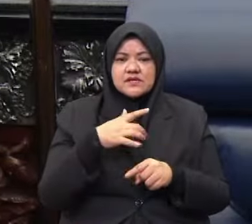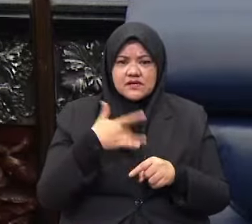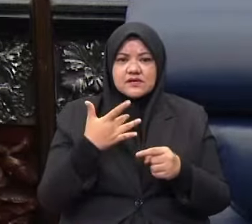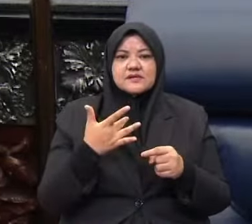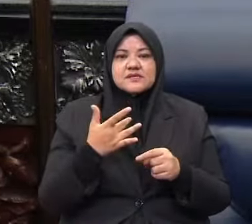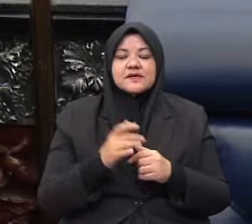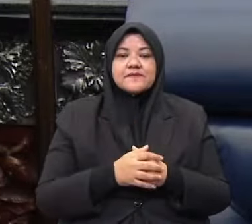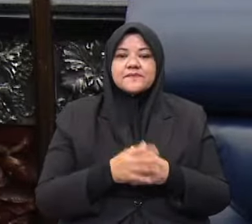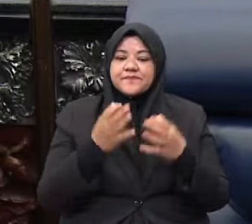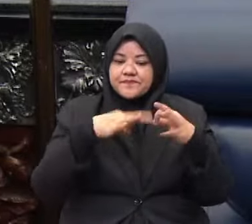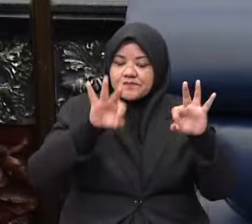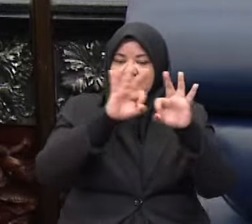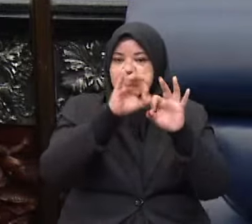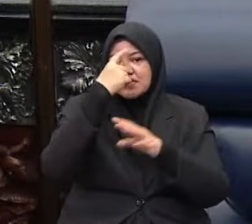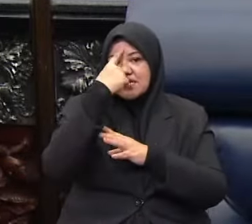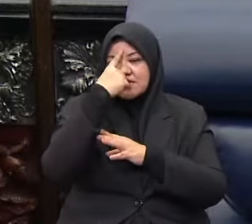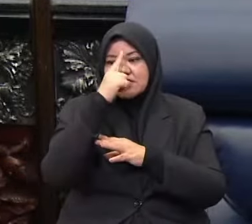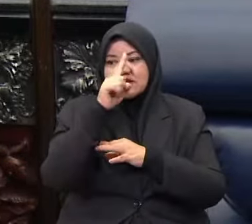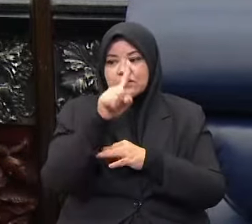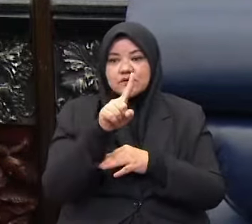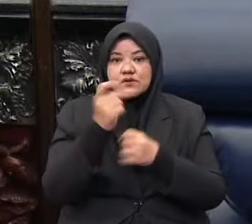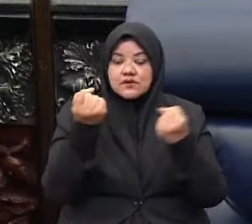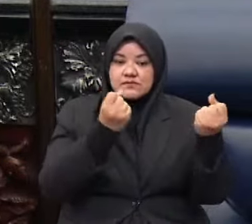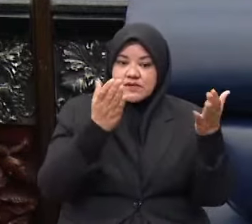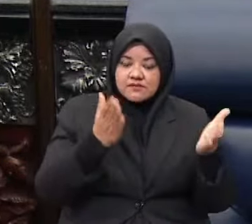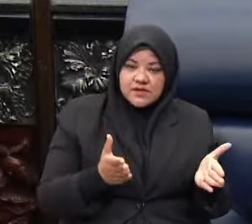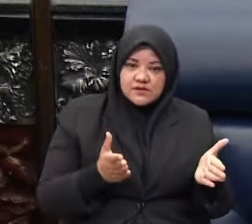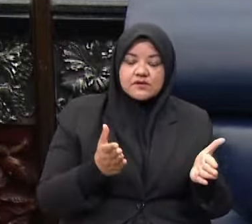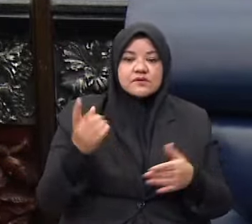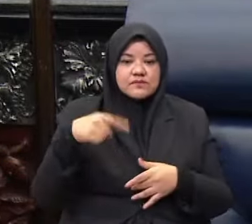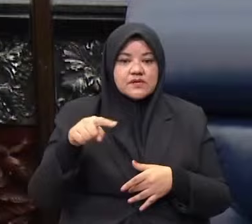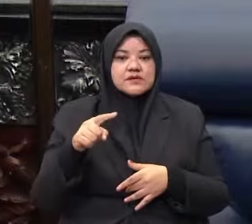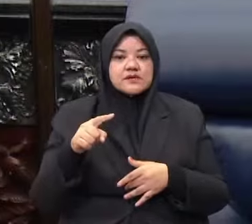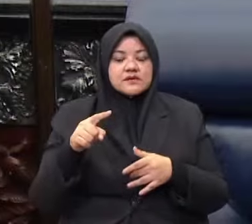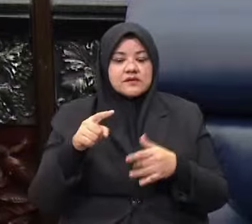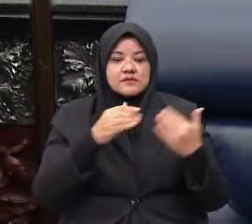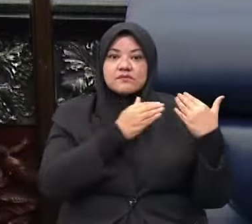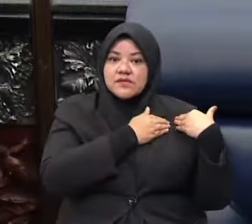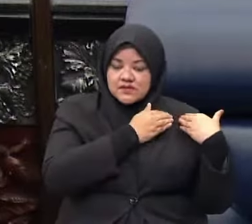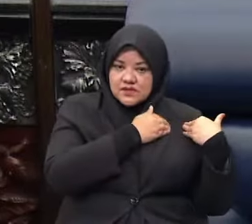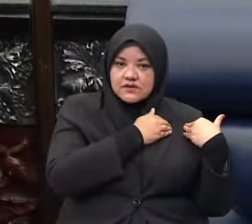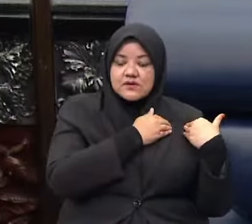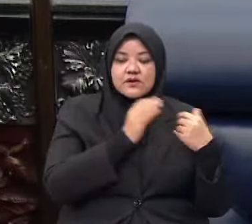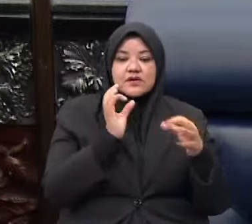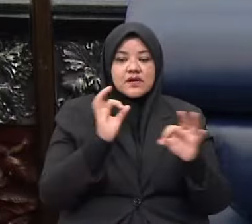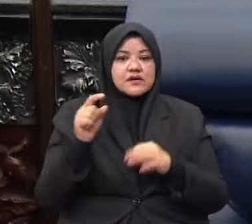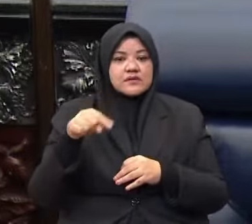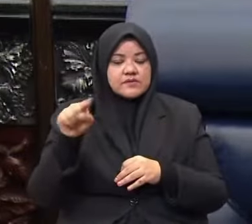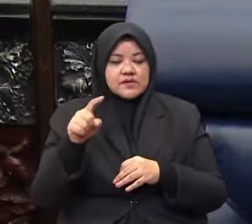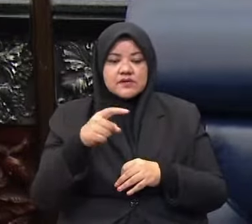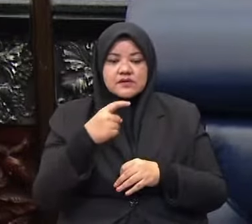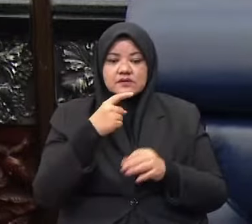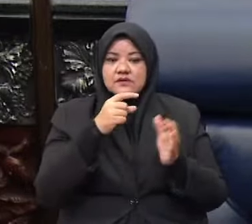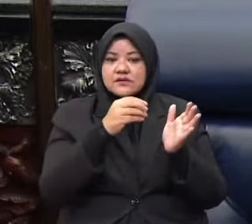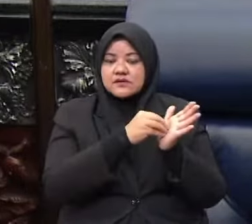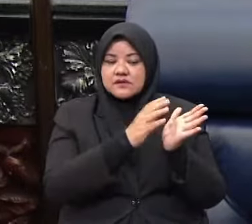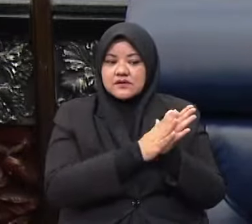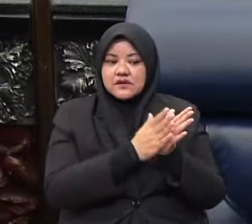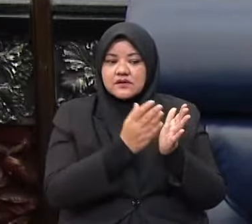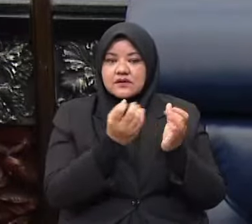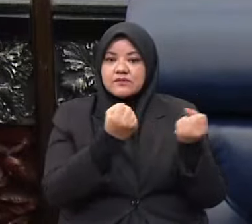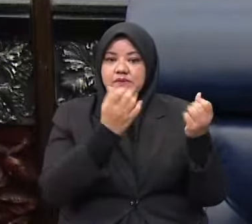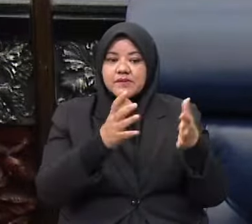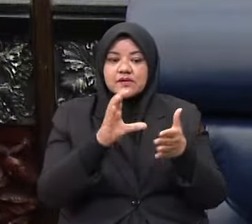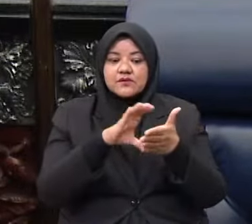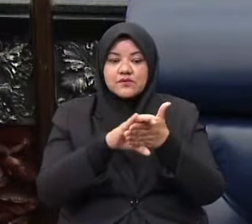rasa adalah penting untuk pemandu-pemandu tersebut, mereka supaya lebih bertanggungjawab. Kalau mereka dikategorikan sebagai pemandu